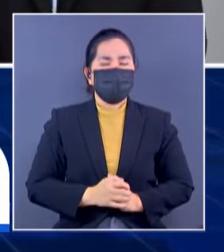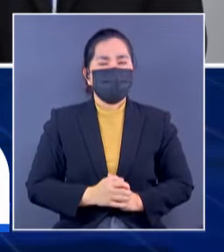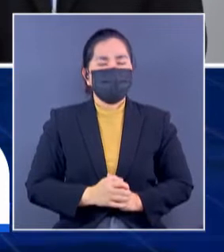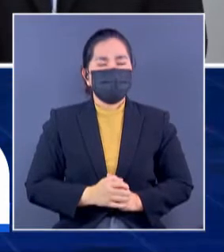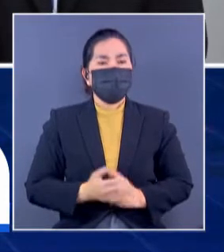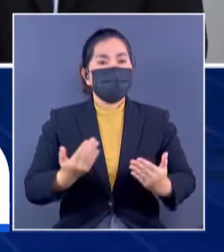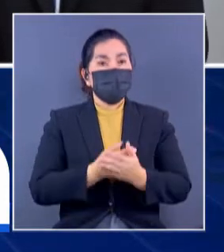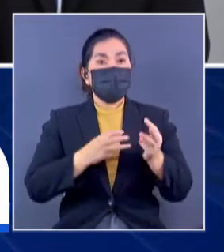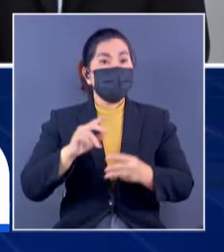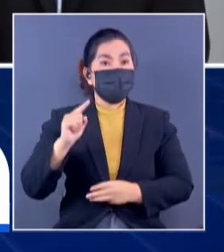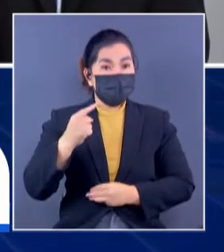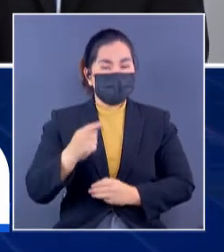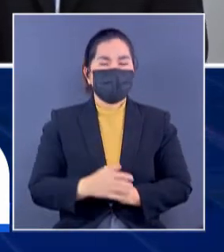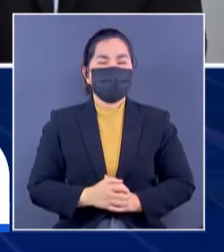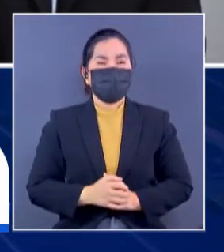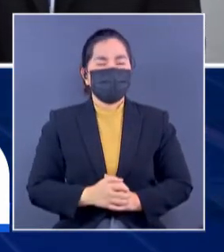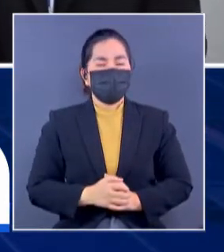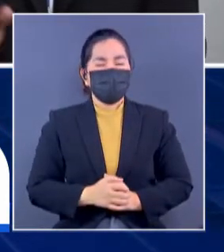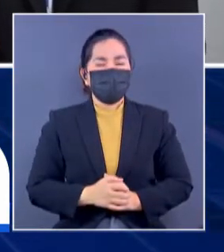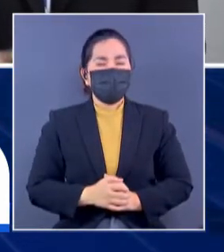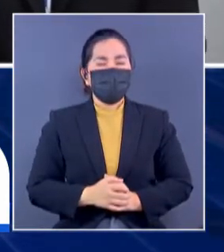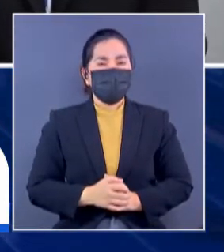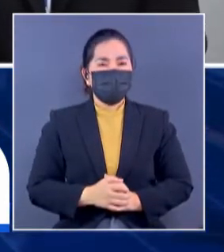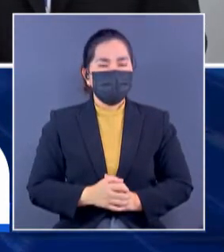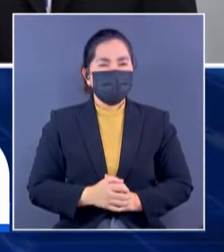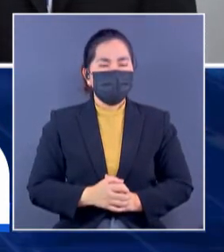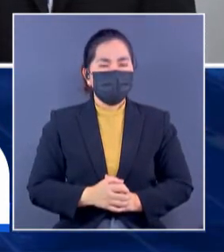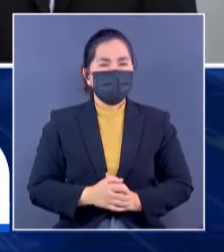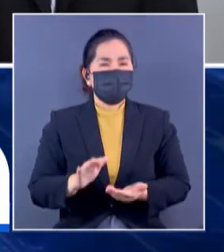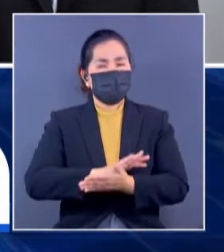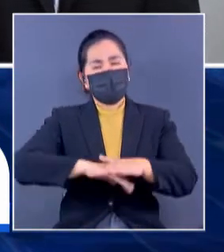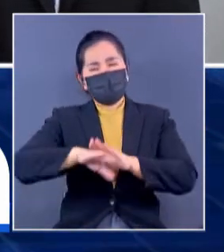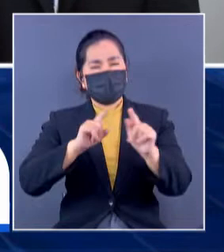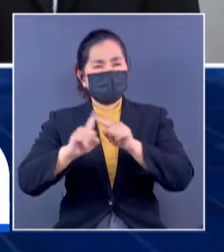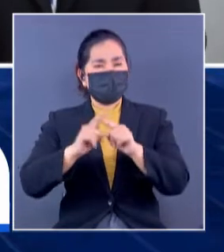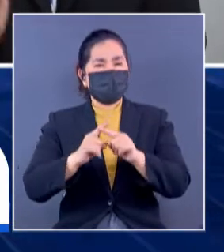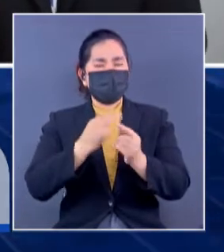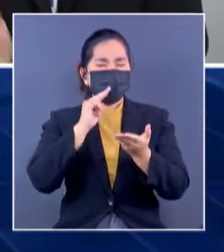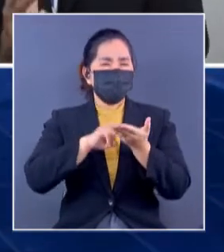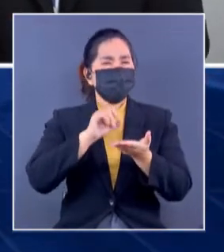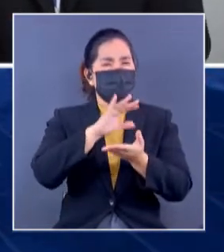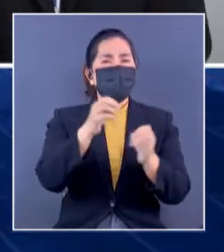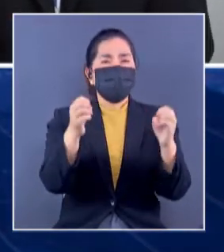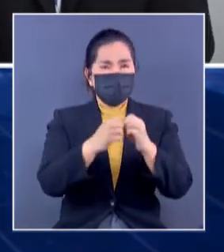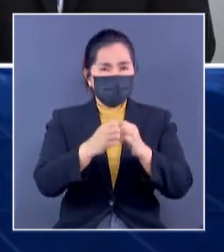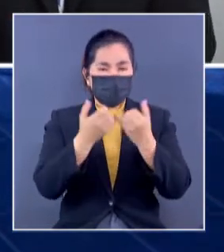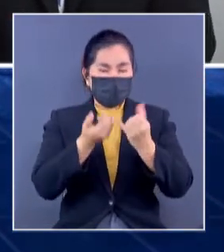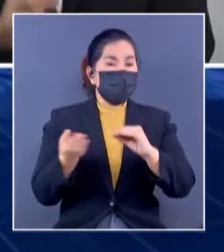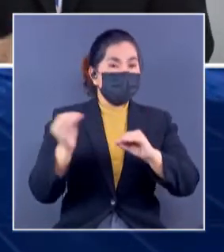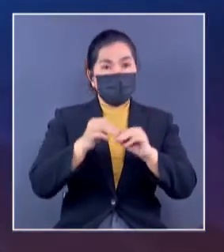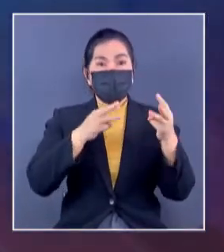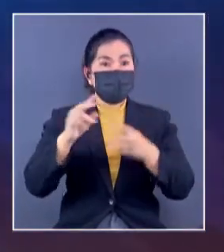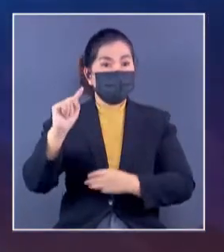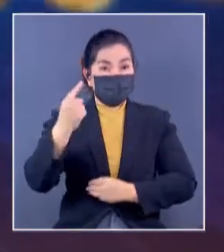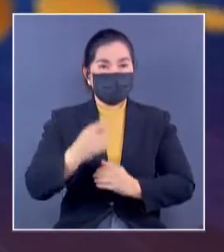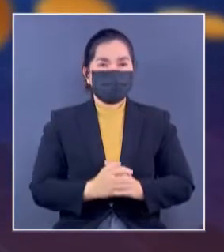พื้นที่แต่ละจังหวัดแต่ละสาขารวมไปถึงการส่งเอกสารขอคืนเงินทางไปรษณีย์นะครับจึงเพิ่มให้อีกหนึ่งช่องท